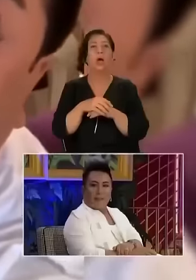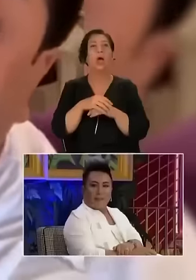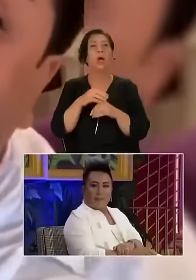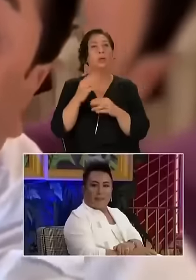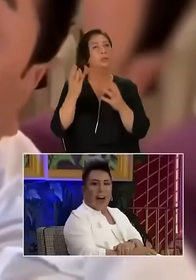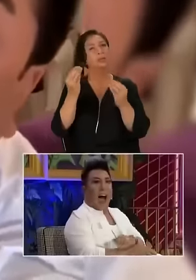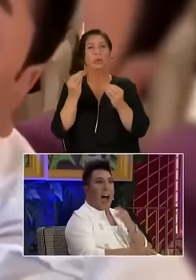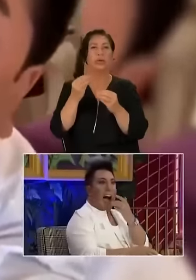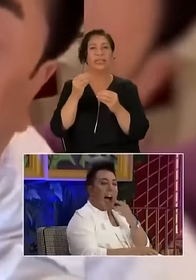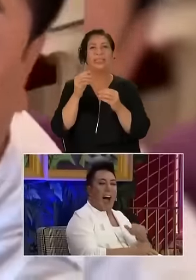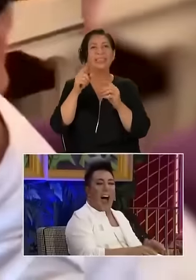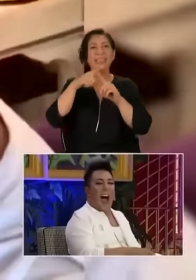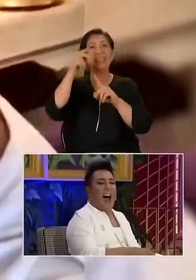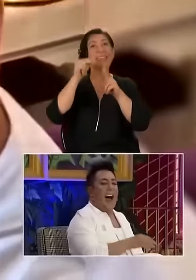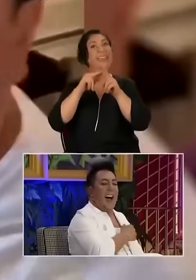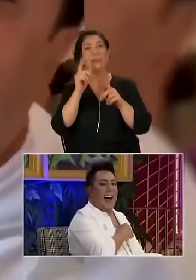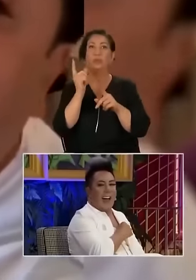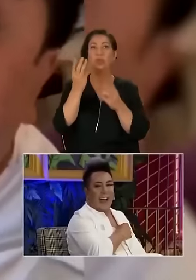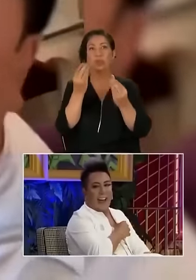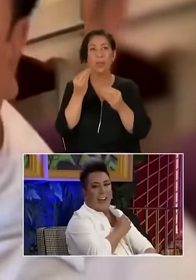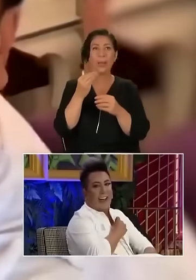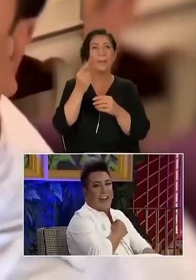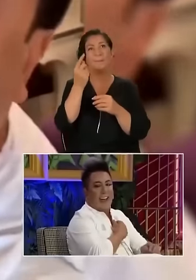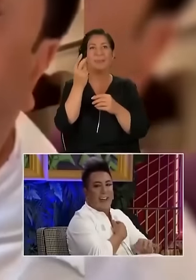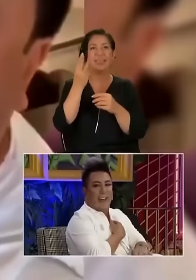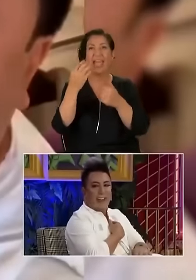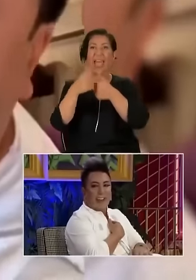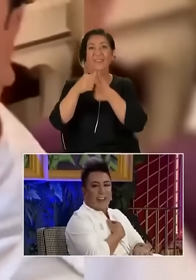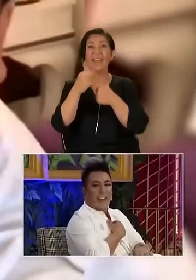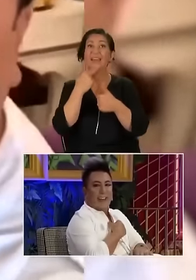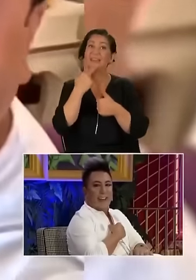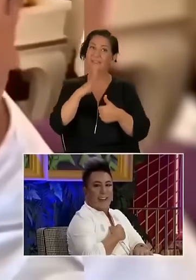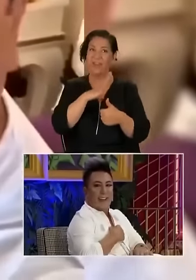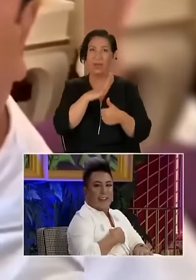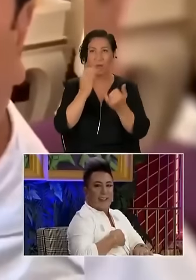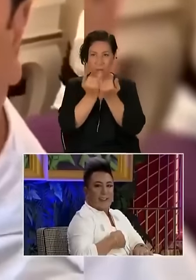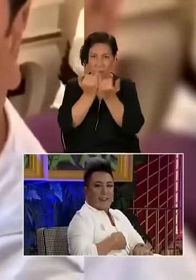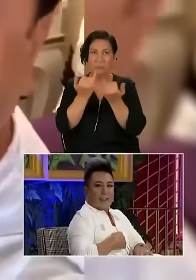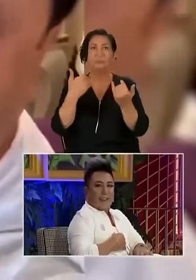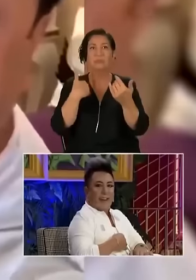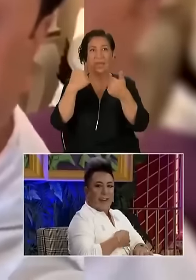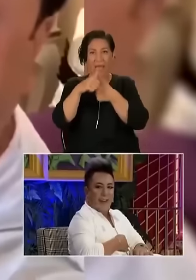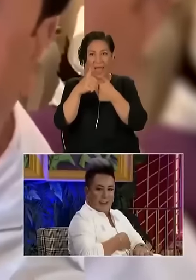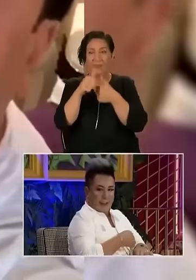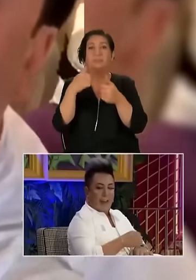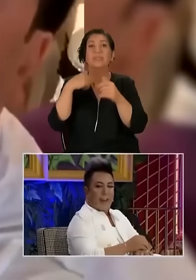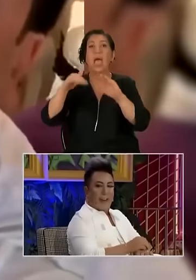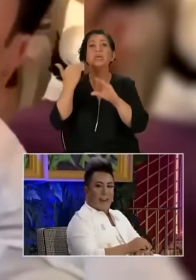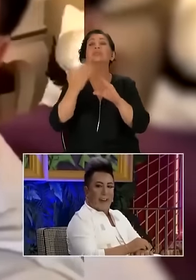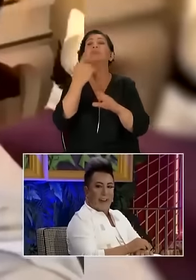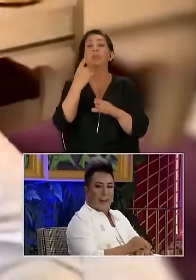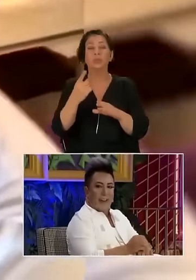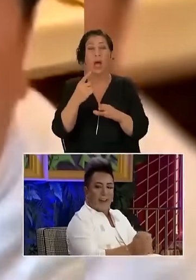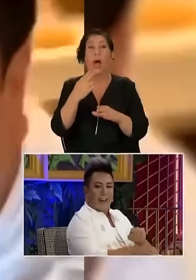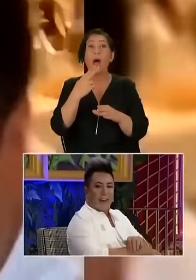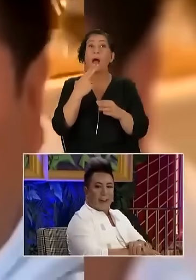motor çok, tiktak çok. Birkaç tane evli baktı kadın var. Kardeşim biz evliyiz, bize yazma demişler.